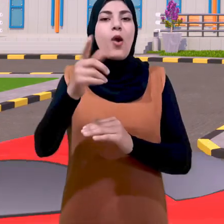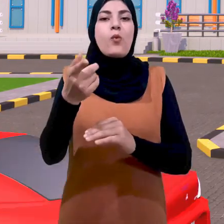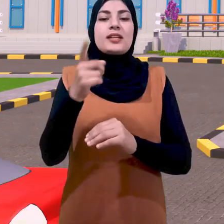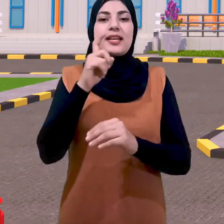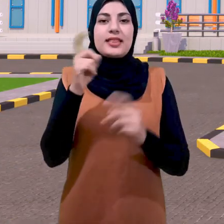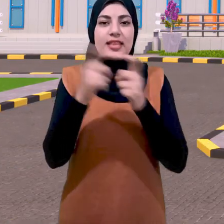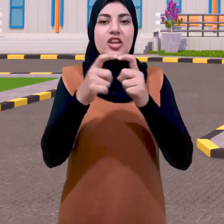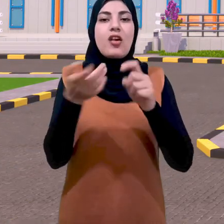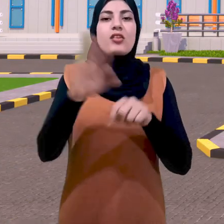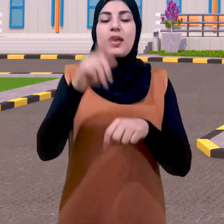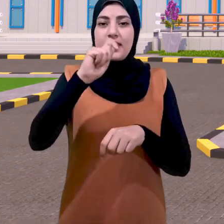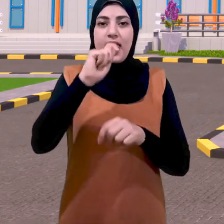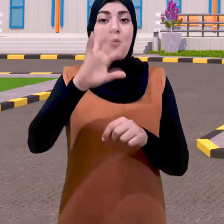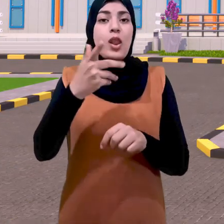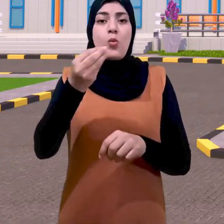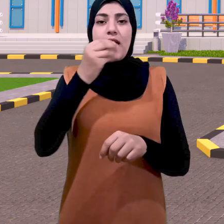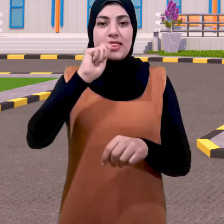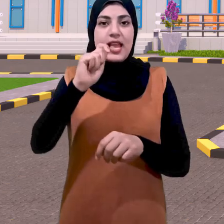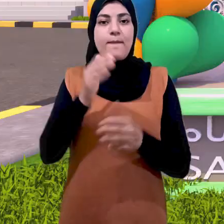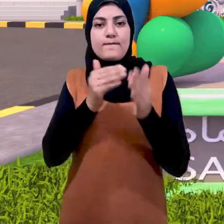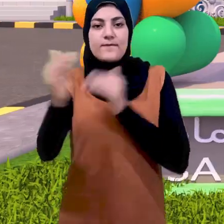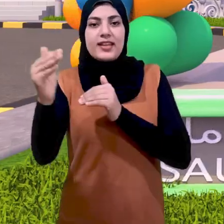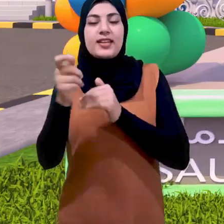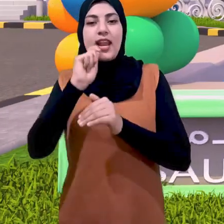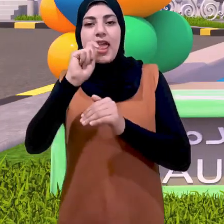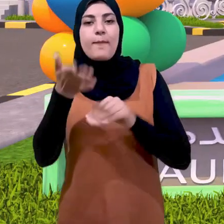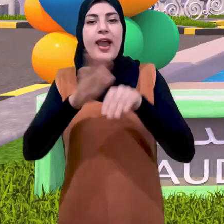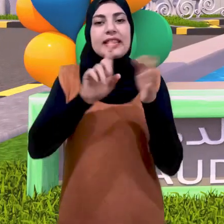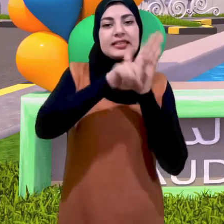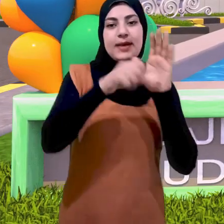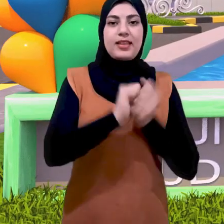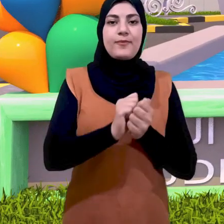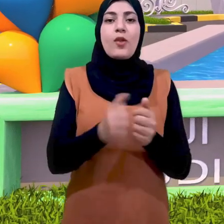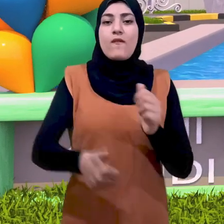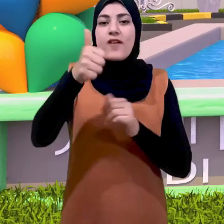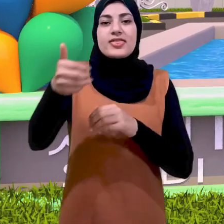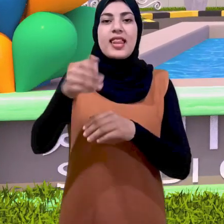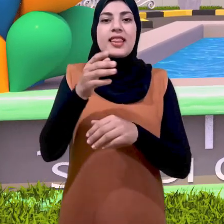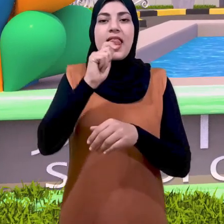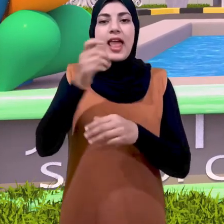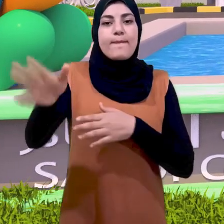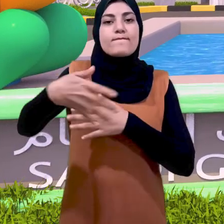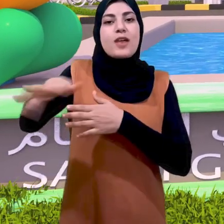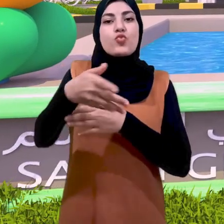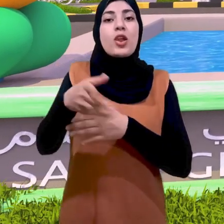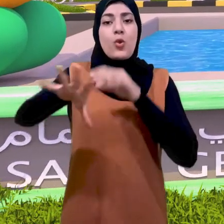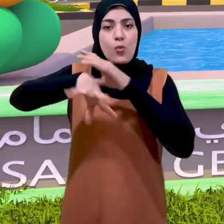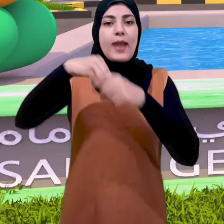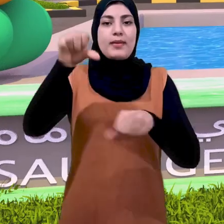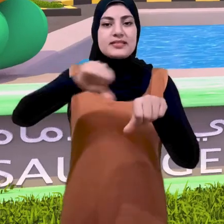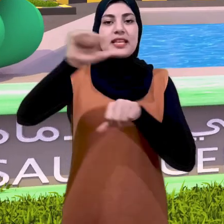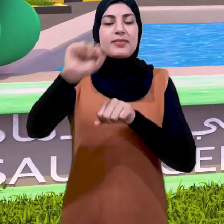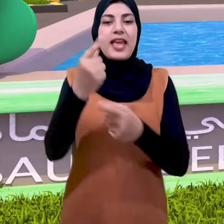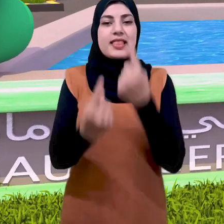يفضل السمك والدجاج وإذا أكلت الحوم انزع الشحوم عن شرائح اللحم اللي تأكلها ويفضل المشوي